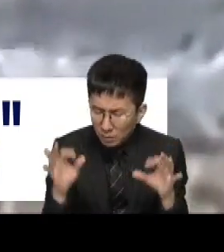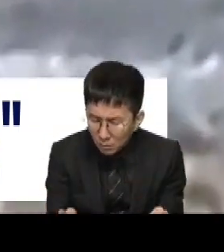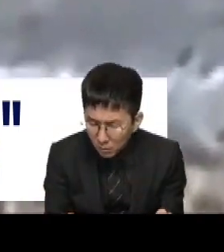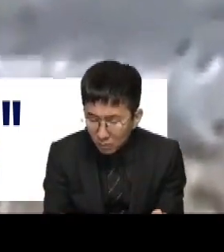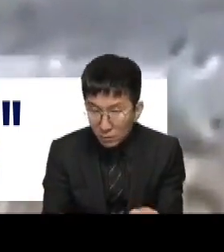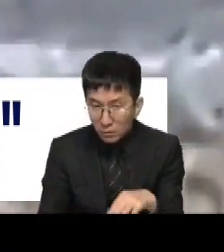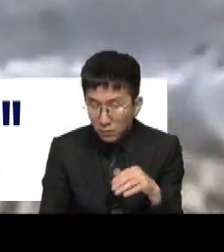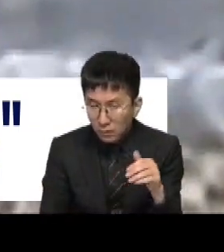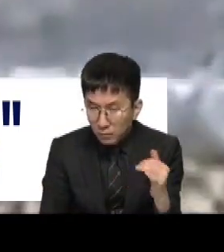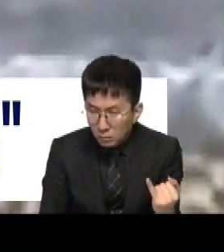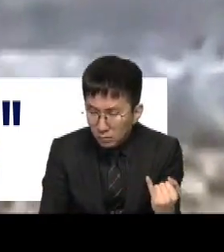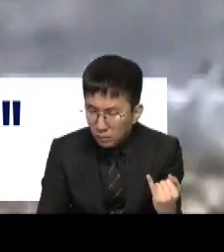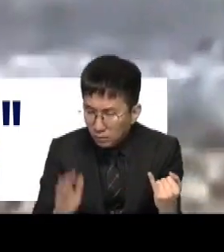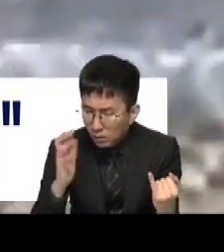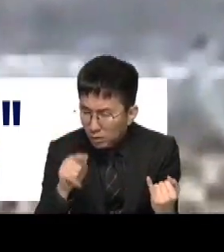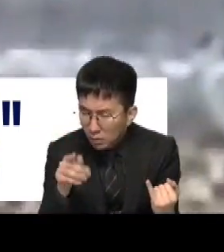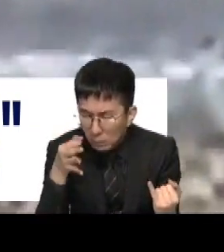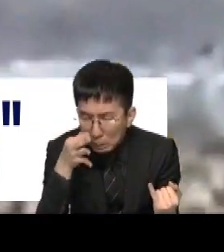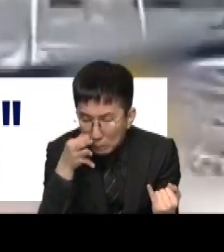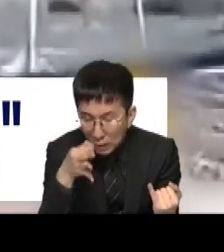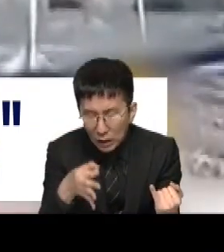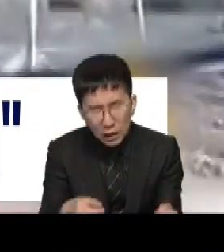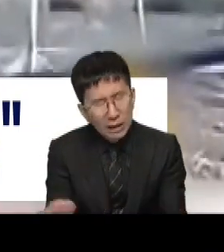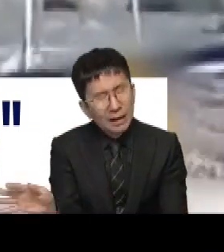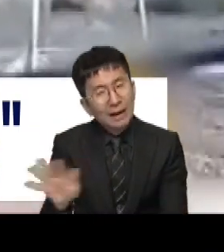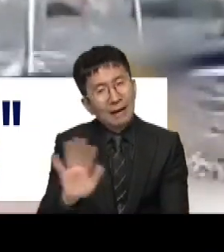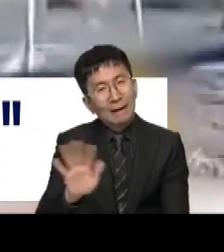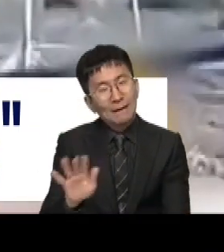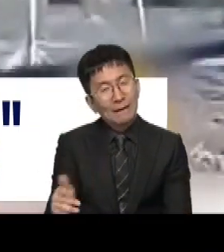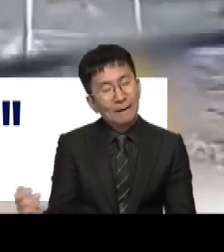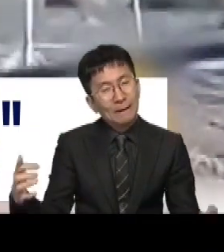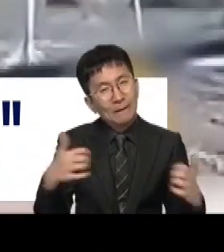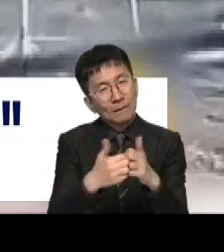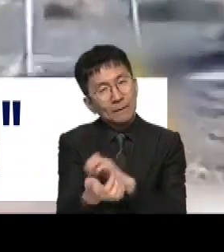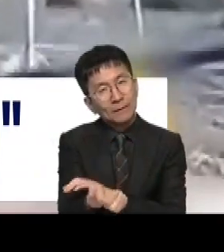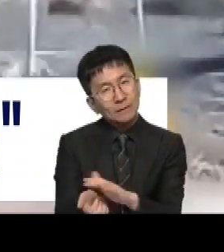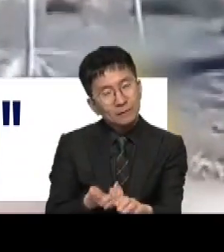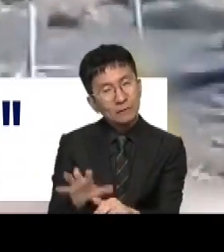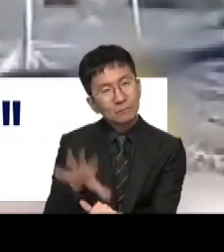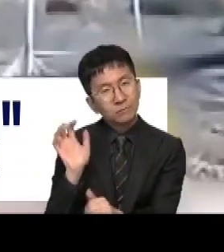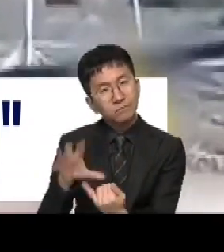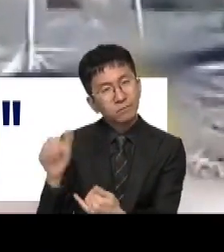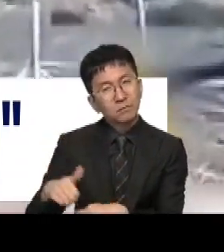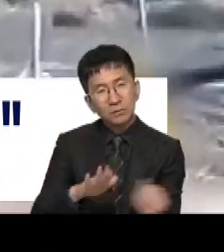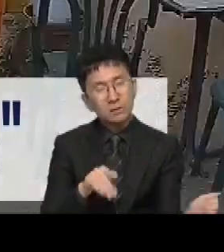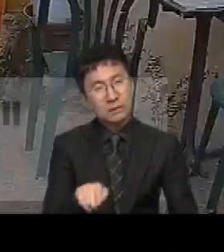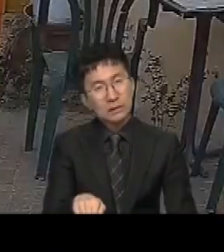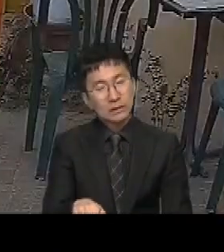여성과 아이들은 이번 하마스 공격 이전에 억류됐다가 풀려난 인질들로 확인됐습니다.